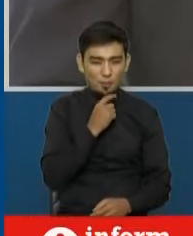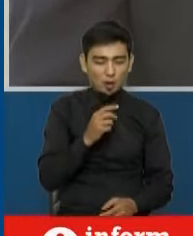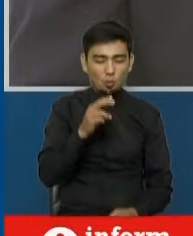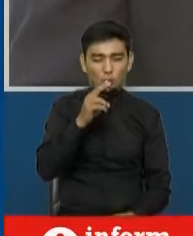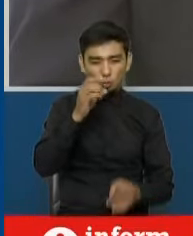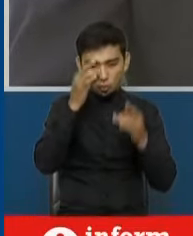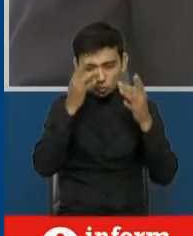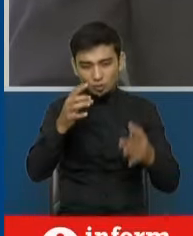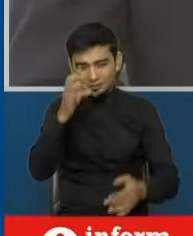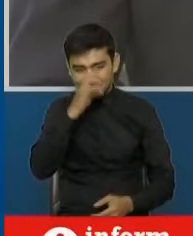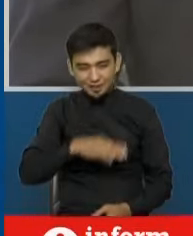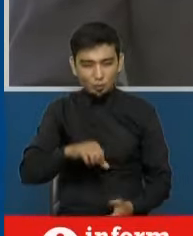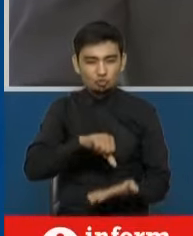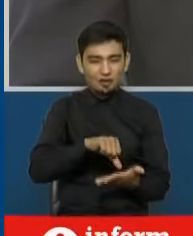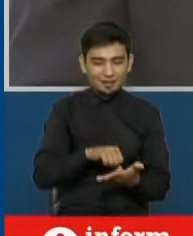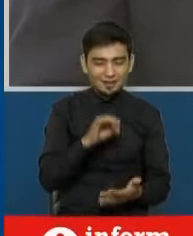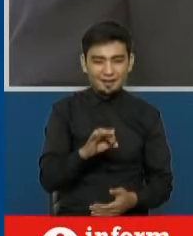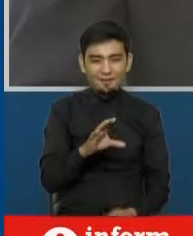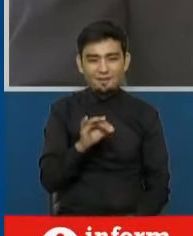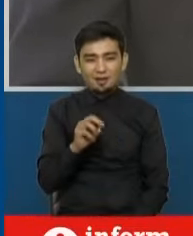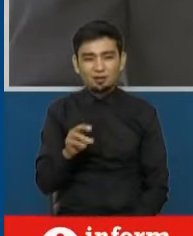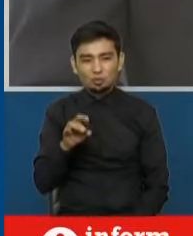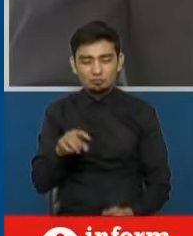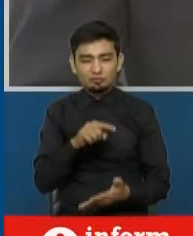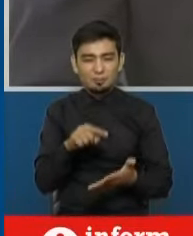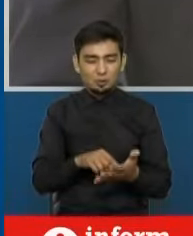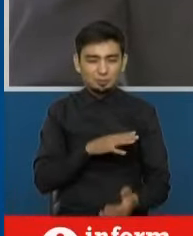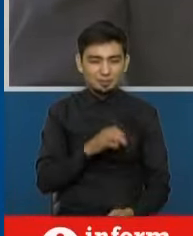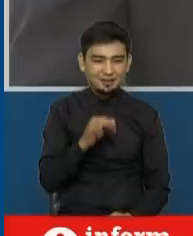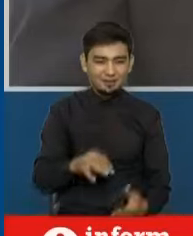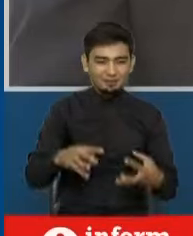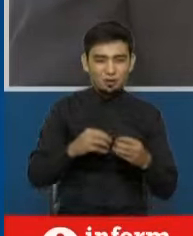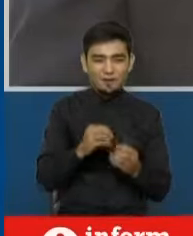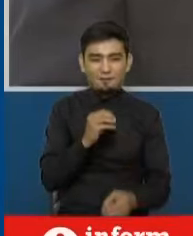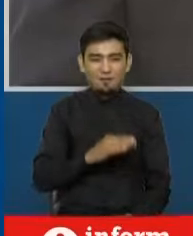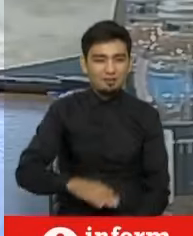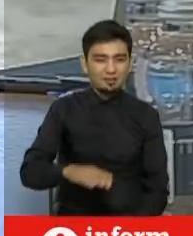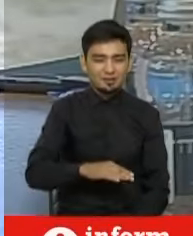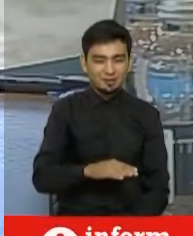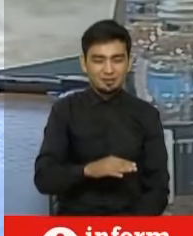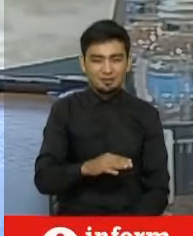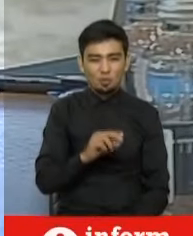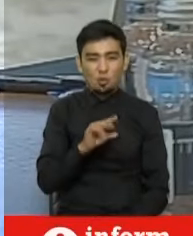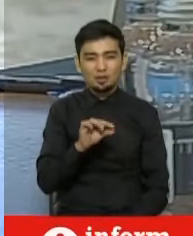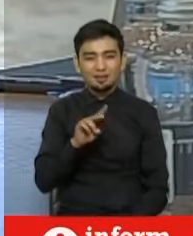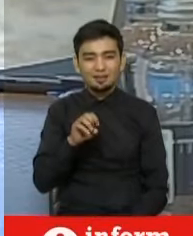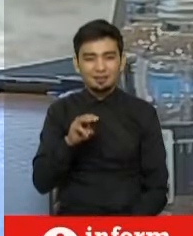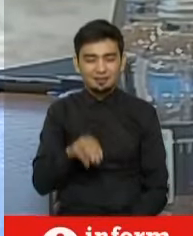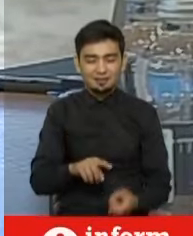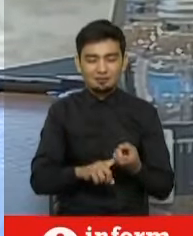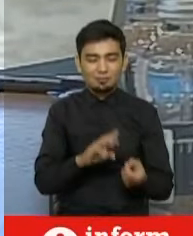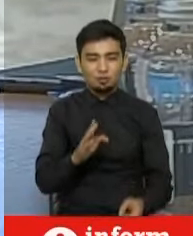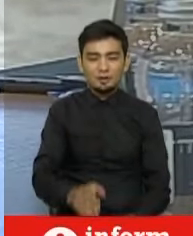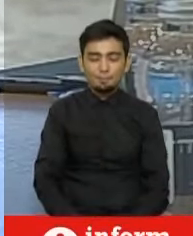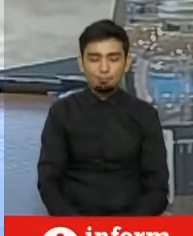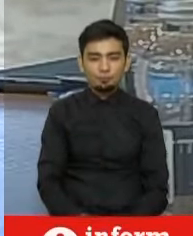культуры страны-участницы задают вектор развития всего евразийского континента. Мы превратили ШОС